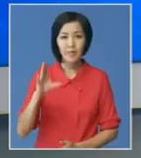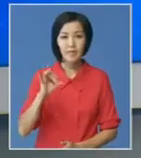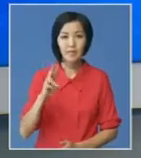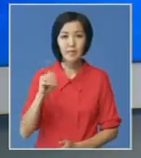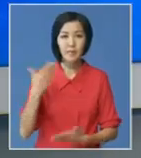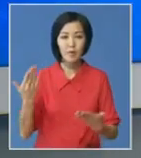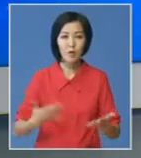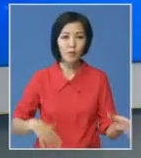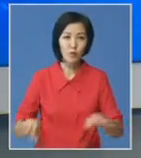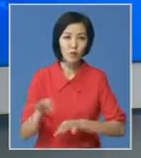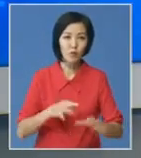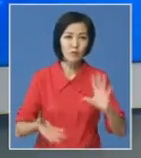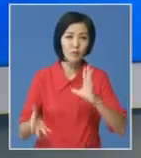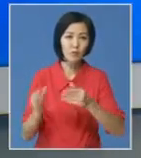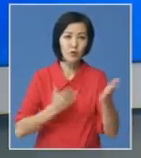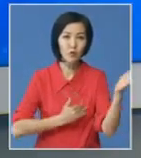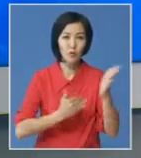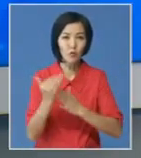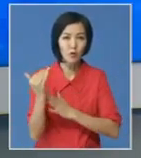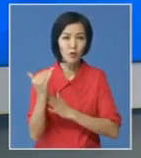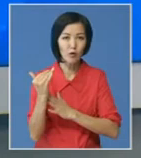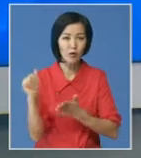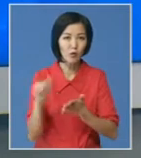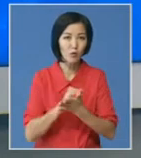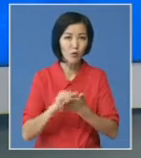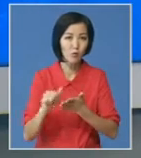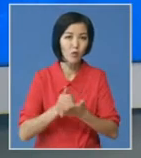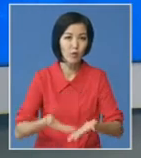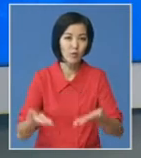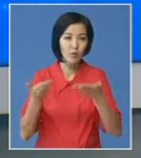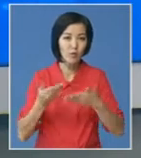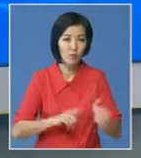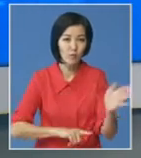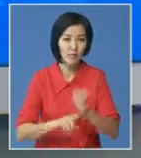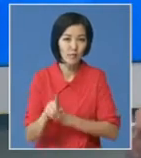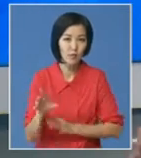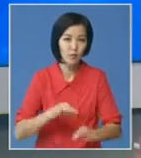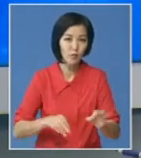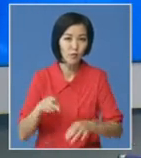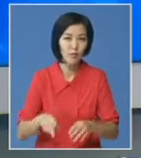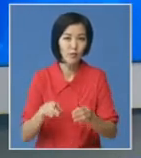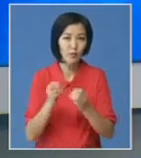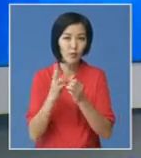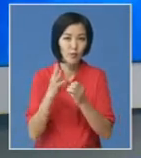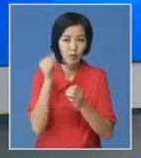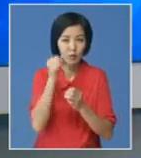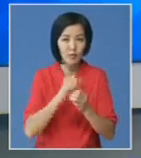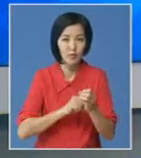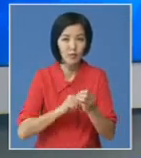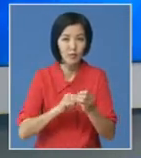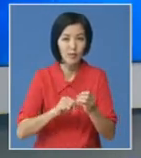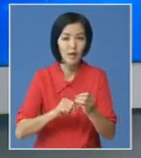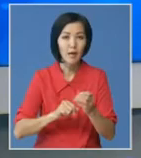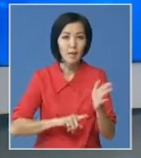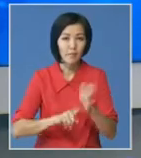Серпін әлеуметтік жобасы бойынша жоғарғы оқу орындарына құжат қабылдау науқаны басталды. Бұл жоба 2014 жылдан бері жүзеге